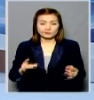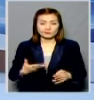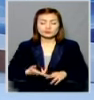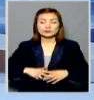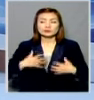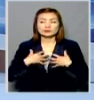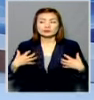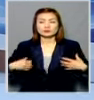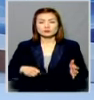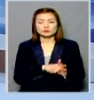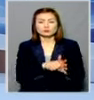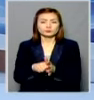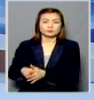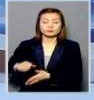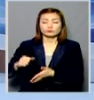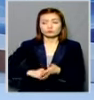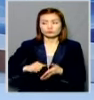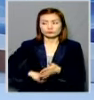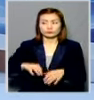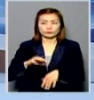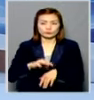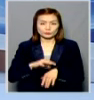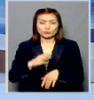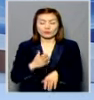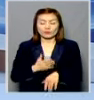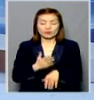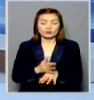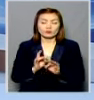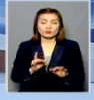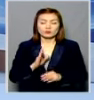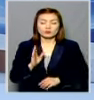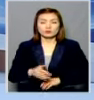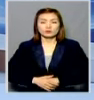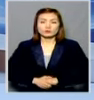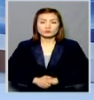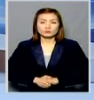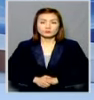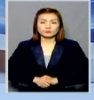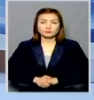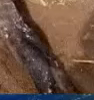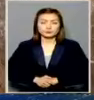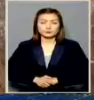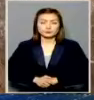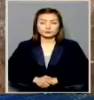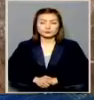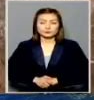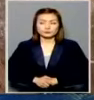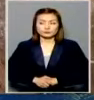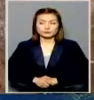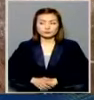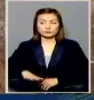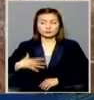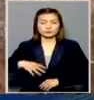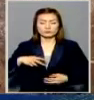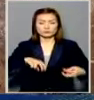төрт түліктің қырылуына себеп оның көтерем болуы деп отыр. Рет-ретімен Торғын Жортабай баяндайды. Бұл дерт